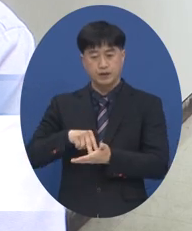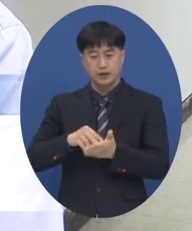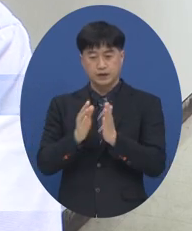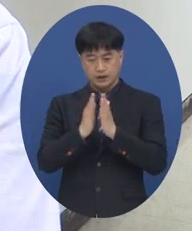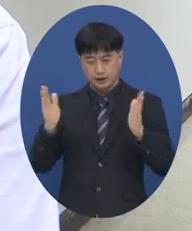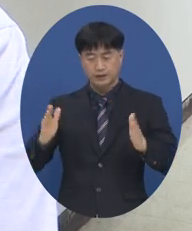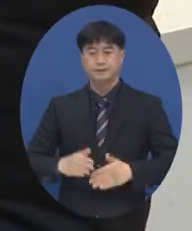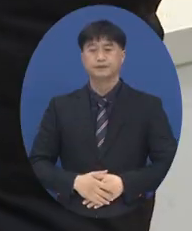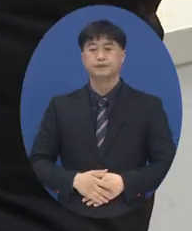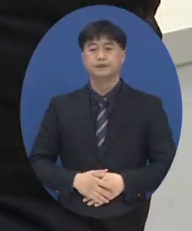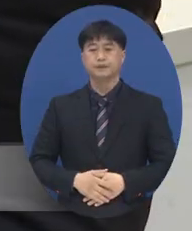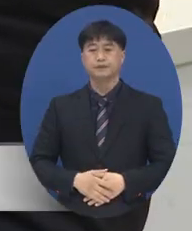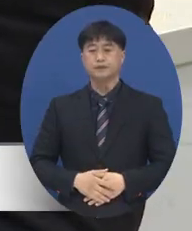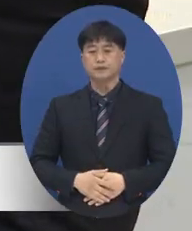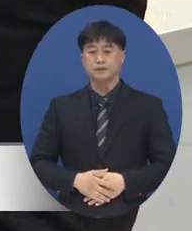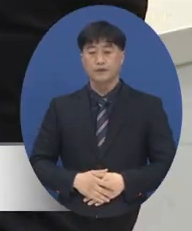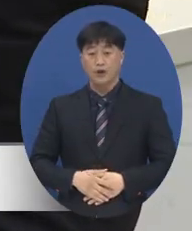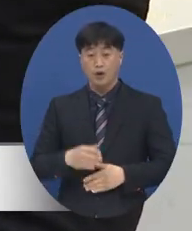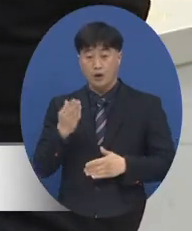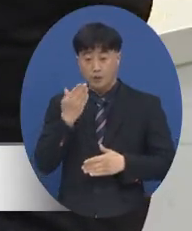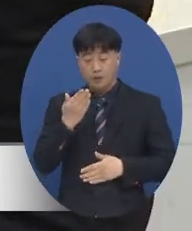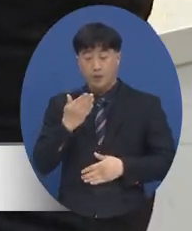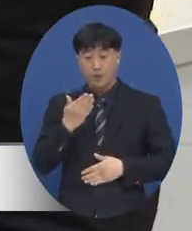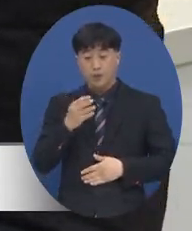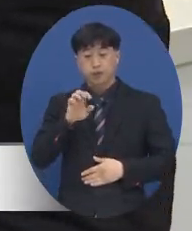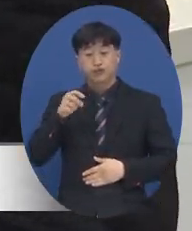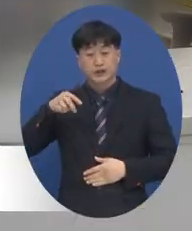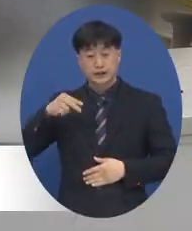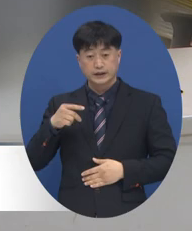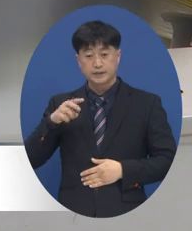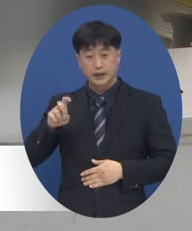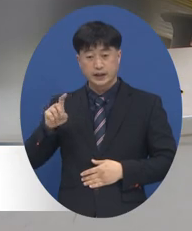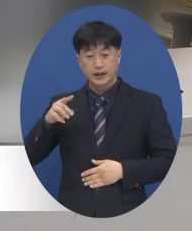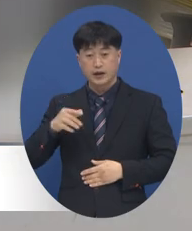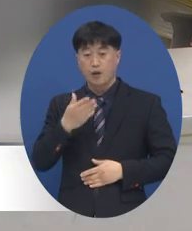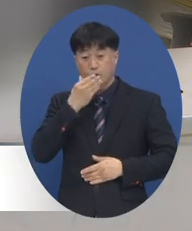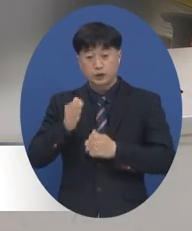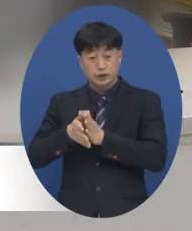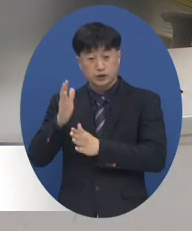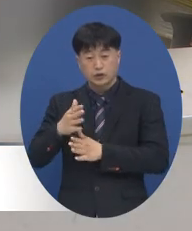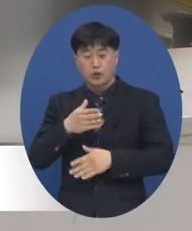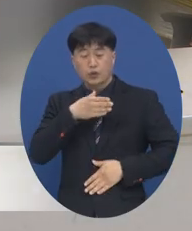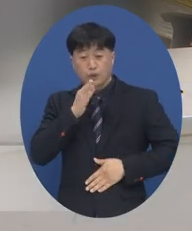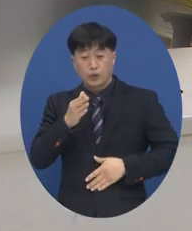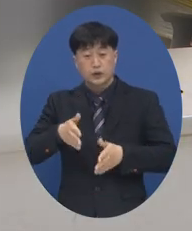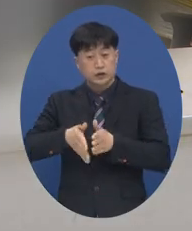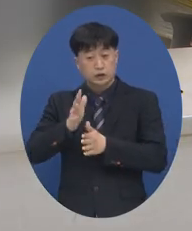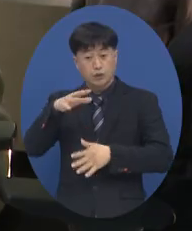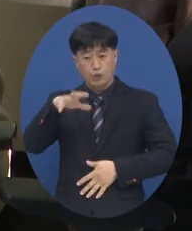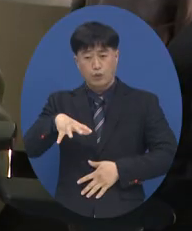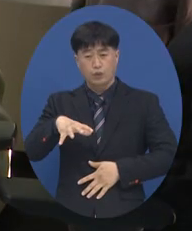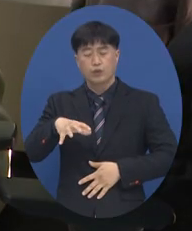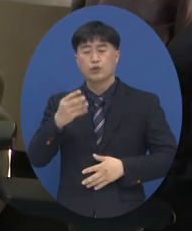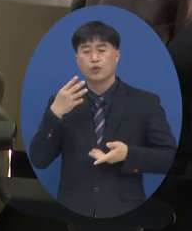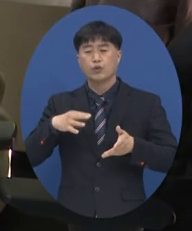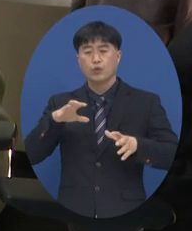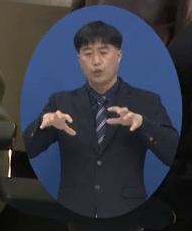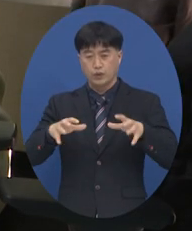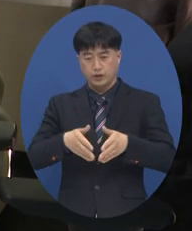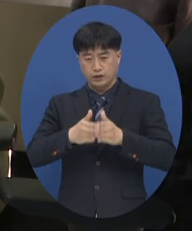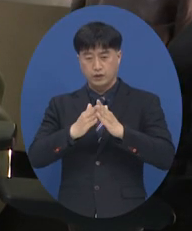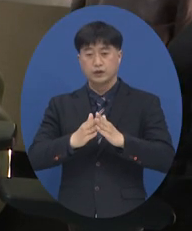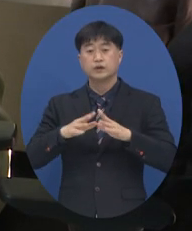책임지겠다는 자세로 시작하게 됐습니다. 푸드마켓과 복지시설, 노인시설 등 경기도 전역에 설치돼 있습니다.